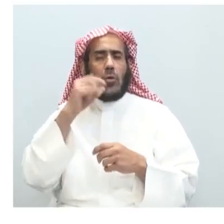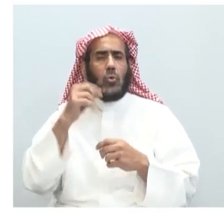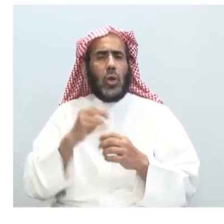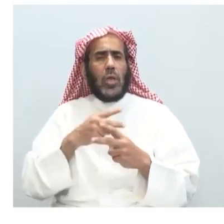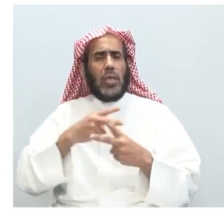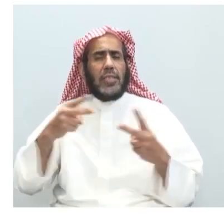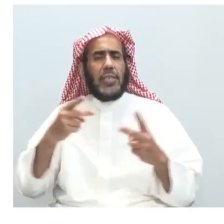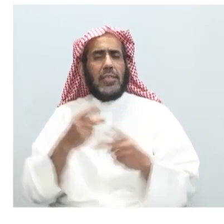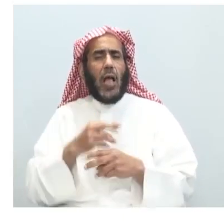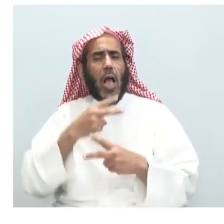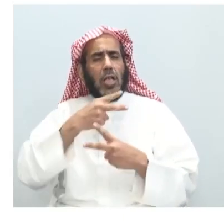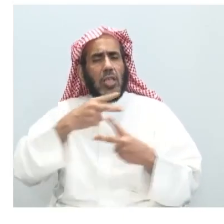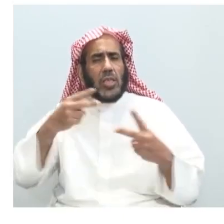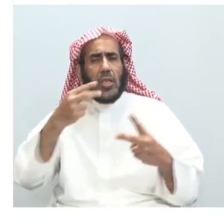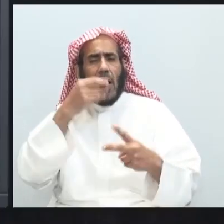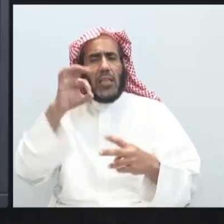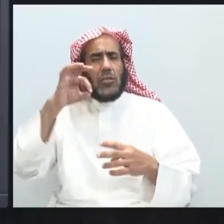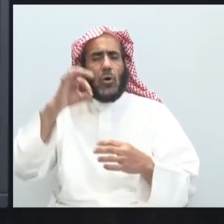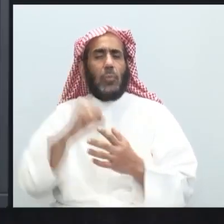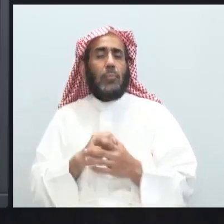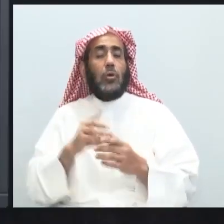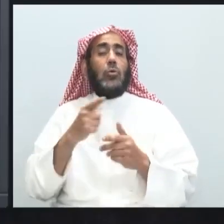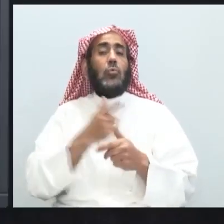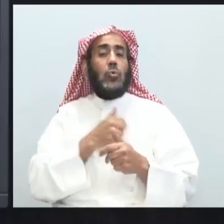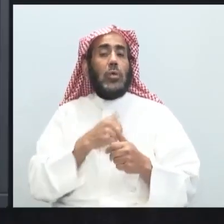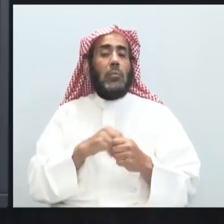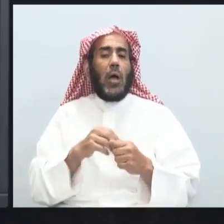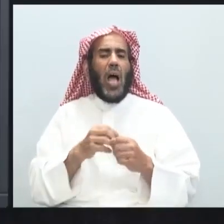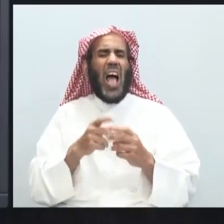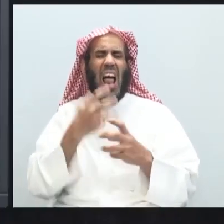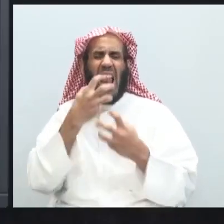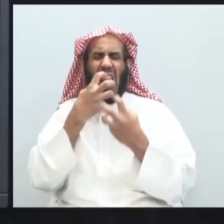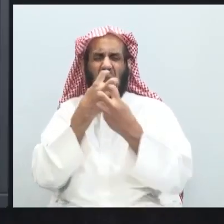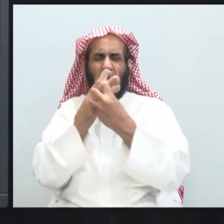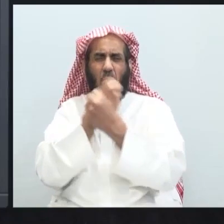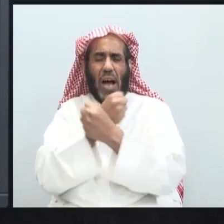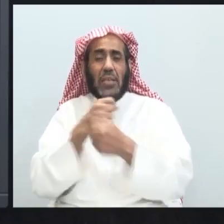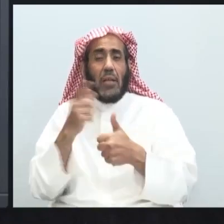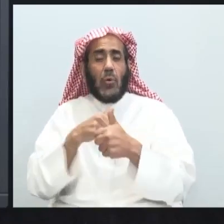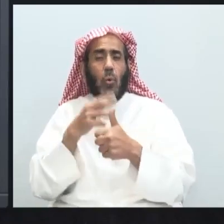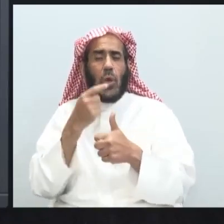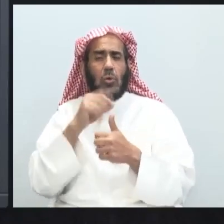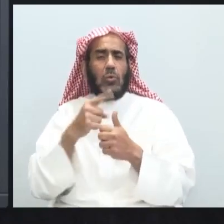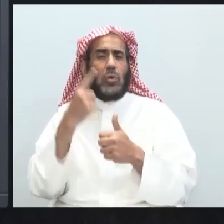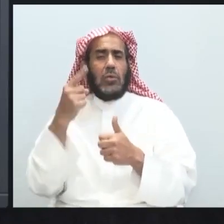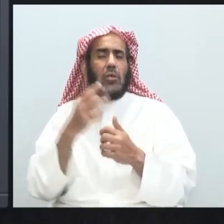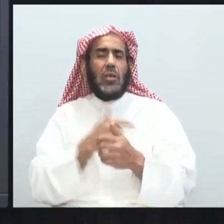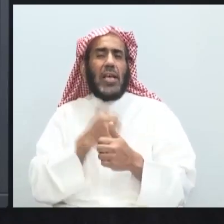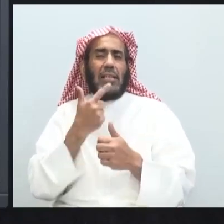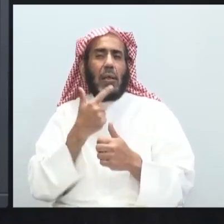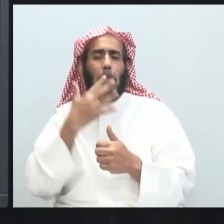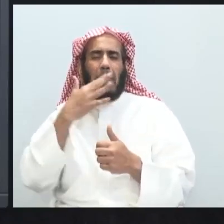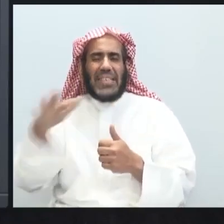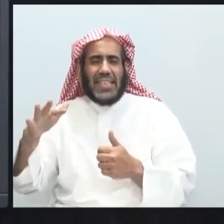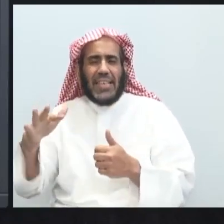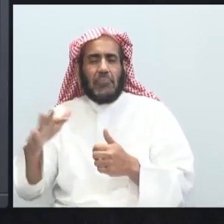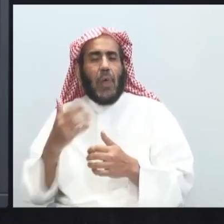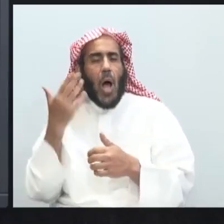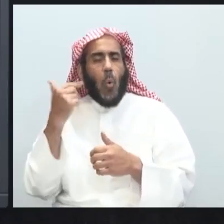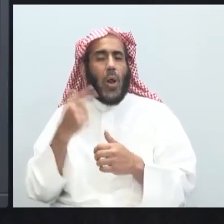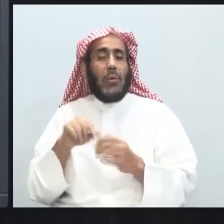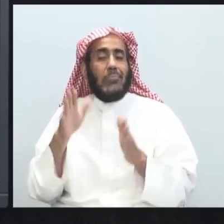التسكر عديده التسكر تسمى المعقده فالاولى السكريات الاحاديه تسمى السكريات البسيطه